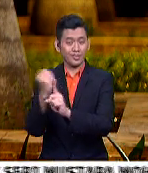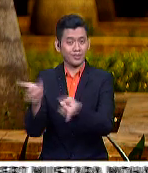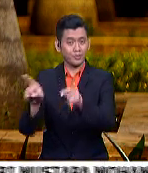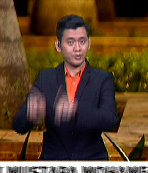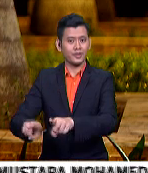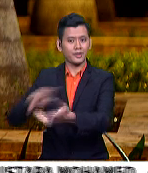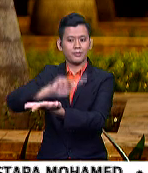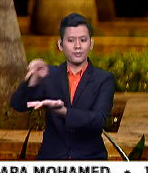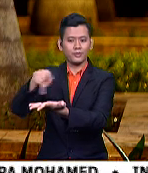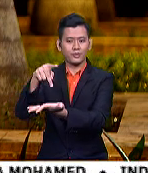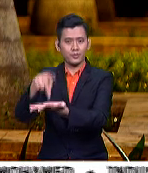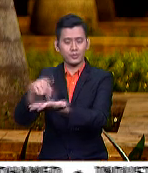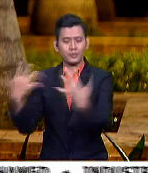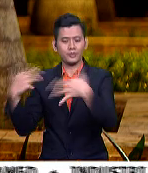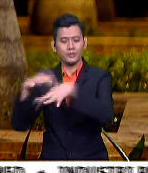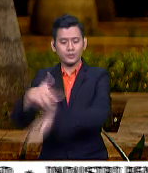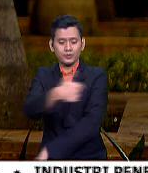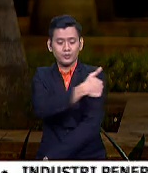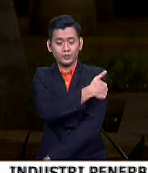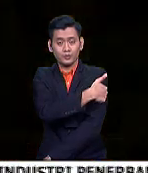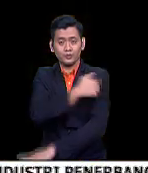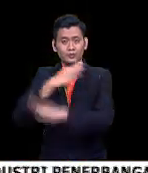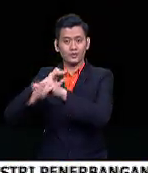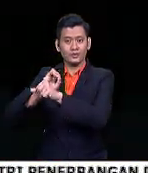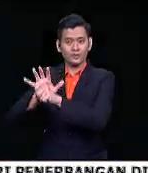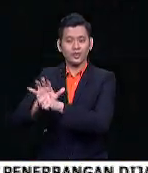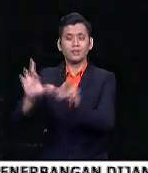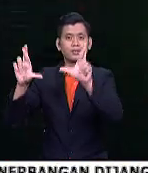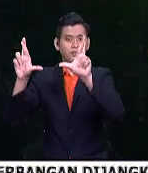Pusat Convention Kuala Lumpur, KLCC.